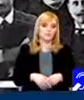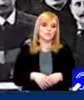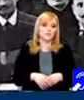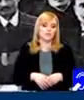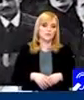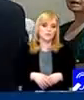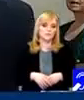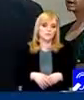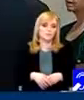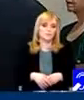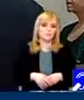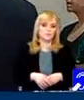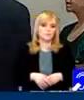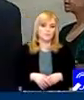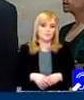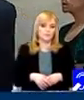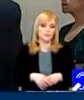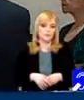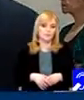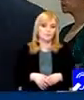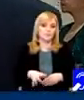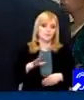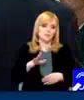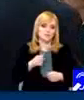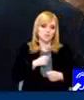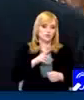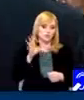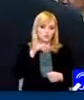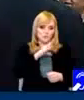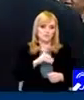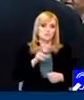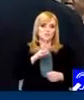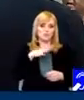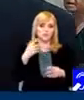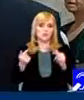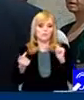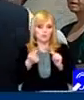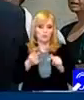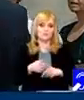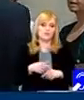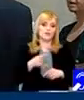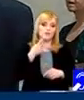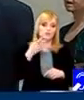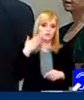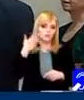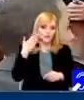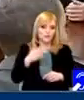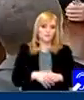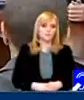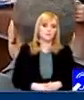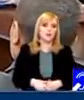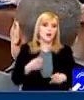forțe antiunioniste și antiromânești, românofobie, mai bine zis, bine pronunțate, și influența lor în politicul moldovenesc este foarte